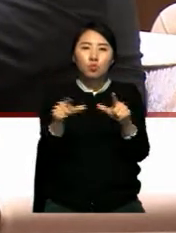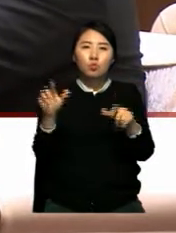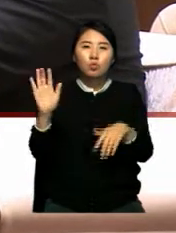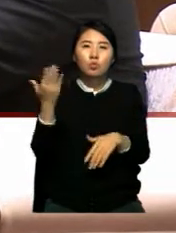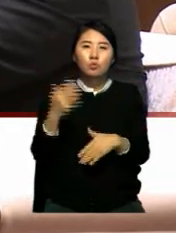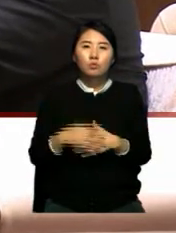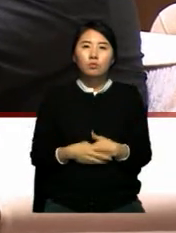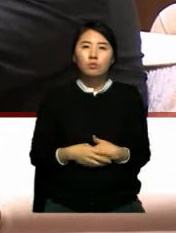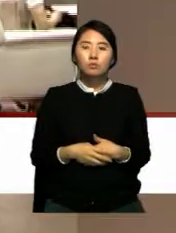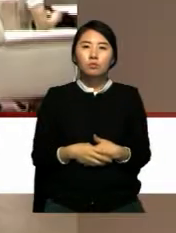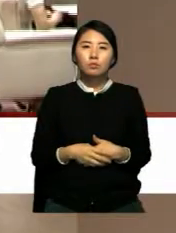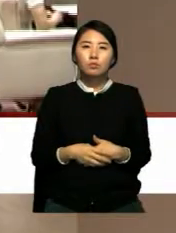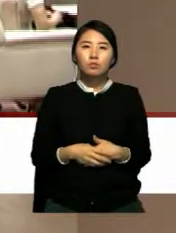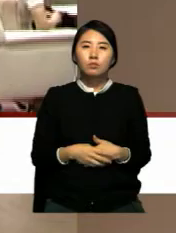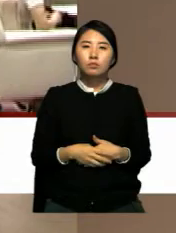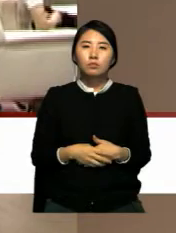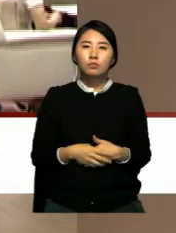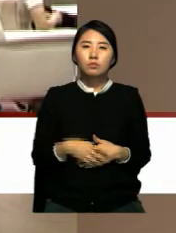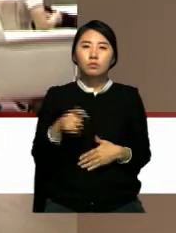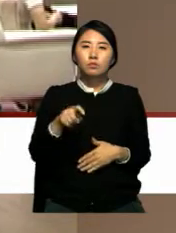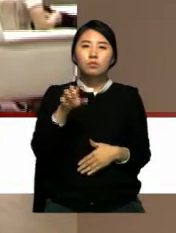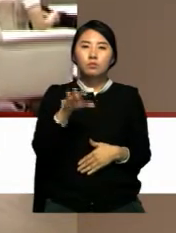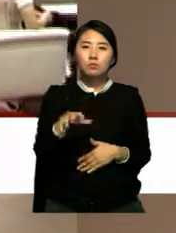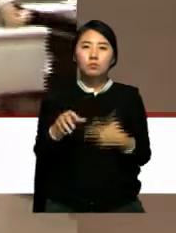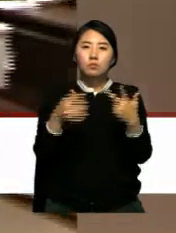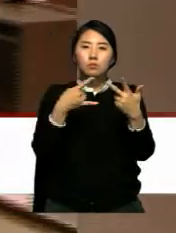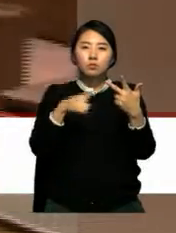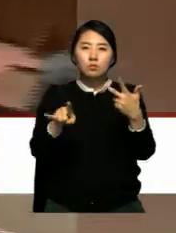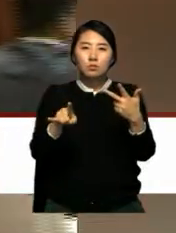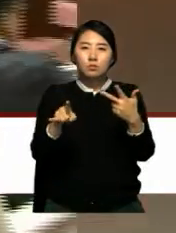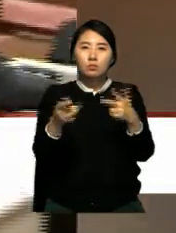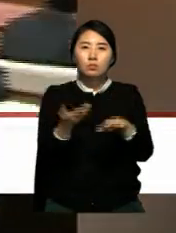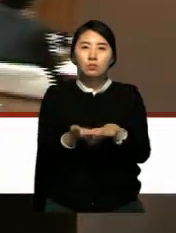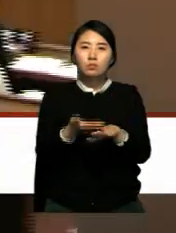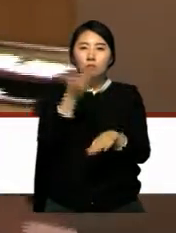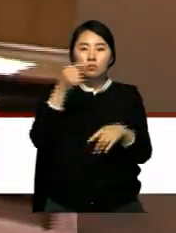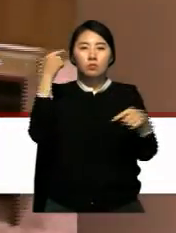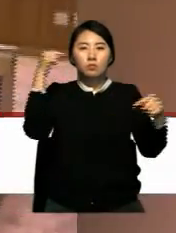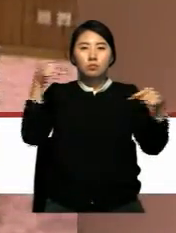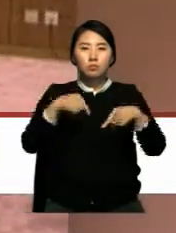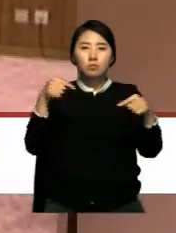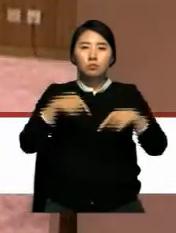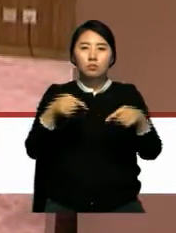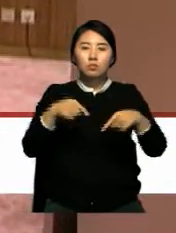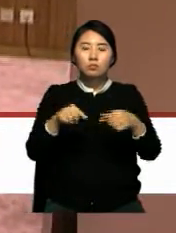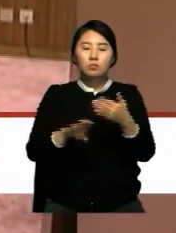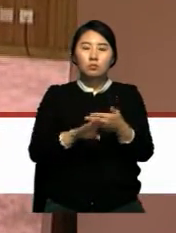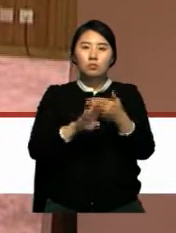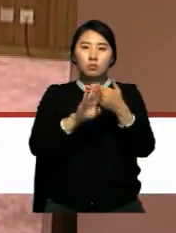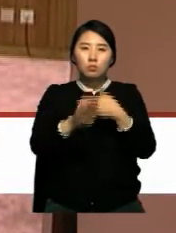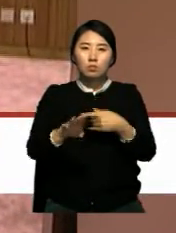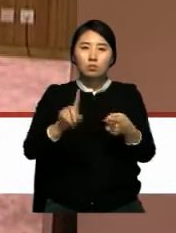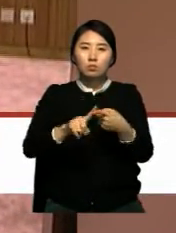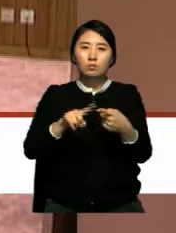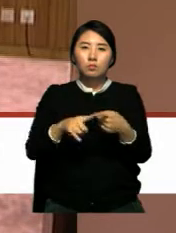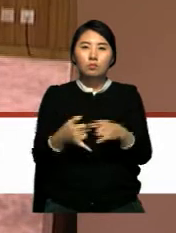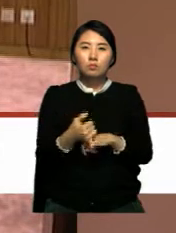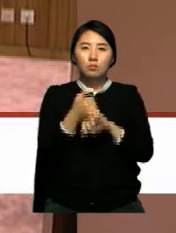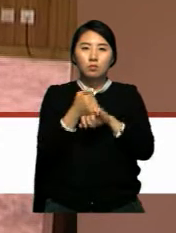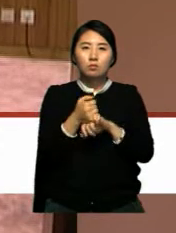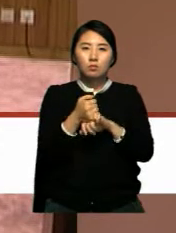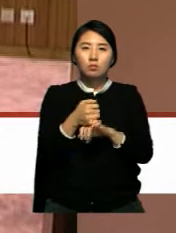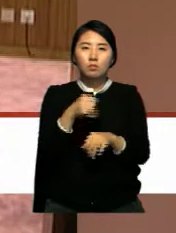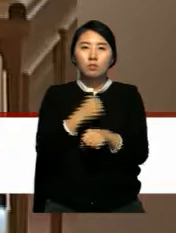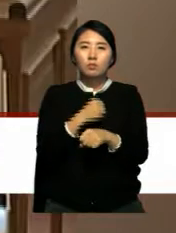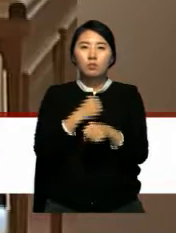것이 변수입니다 여기에 지난 칠 때 전반기에 의장단 협상 때 그 반기 원구성 배분은 약속한 비공개